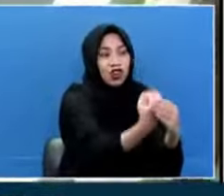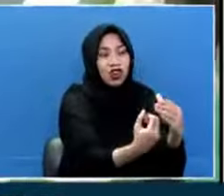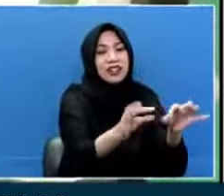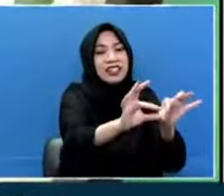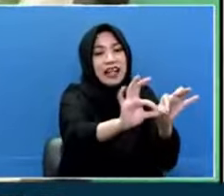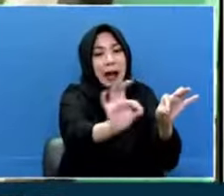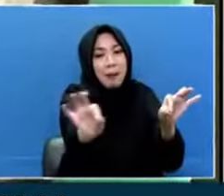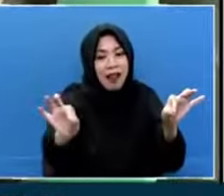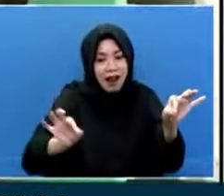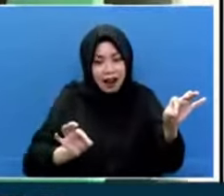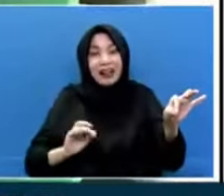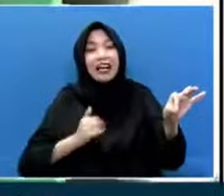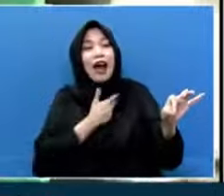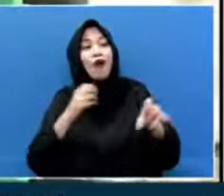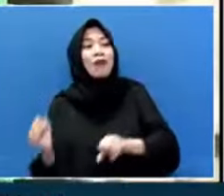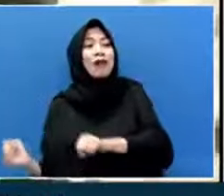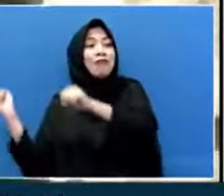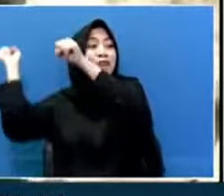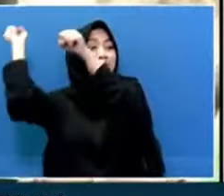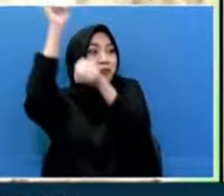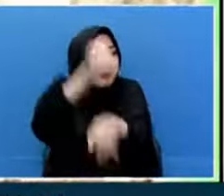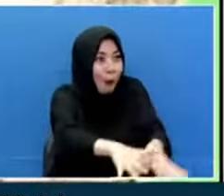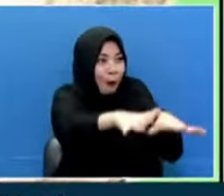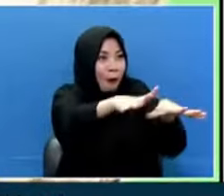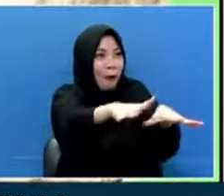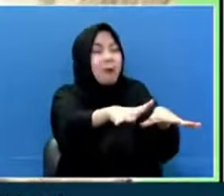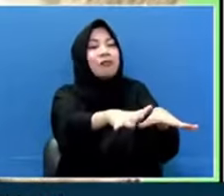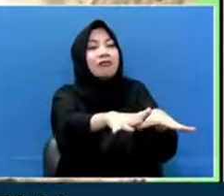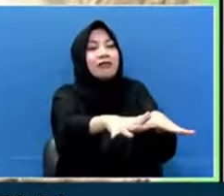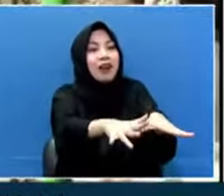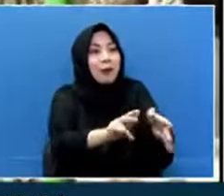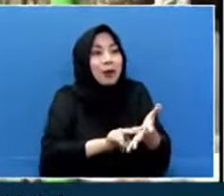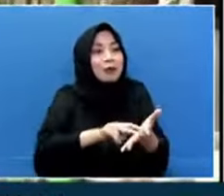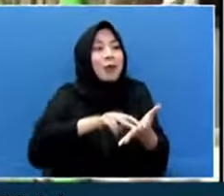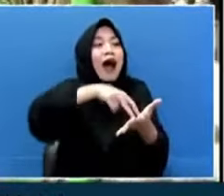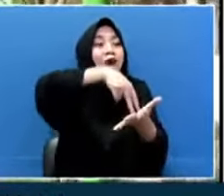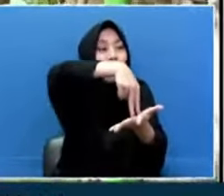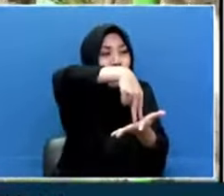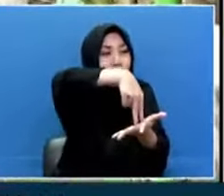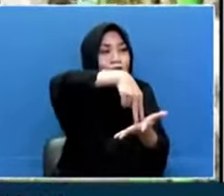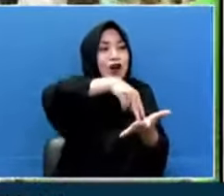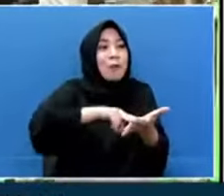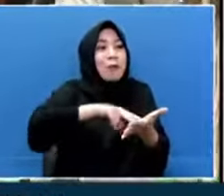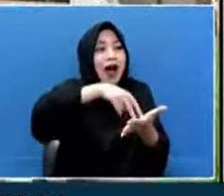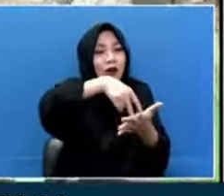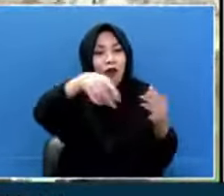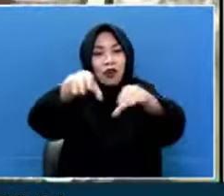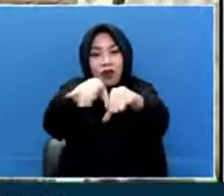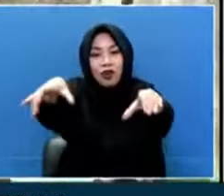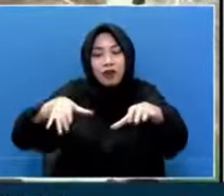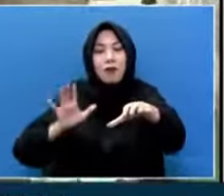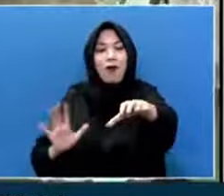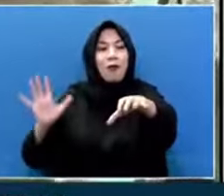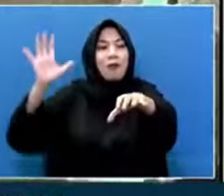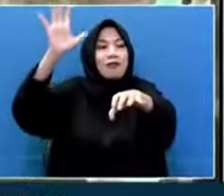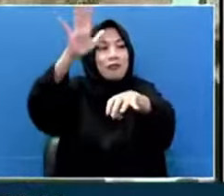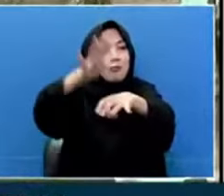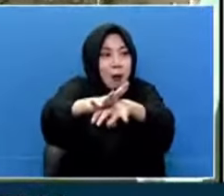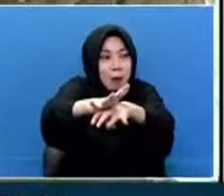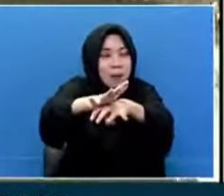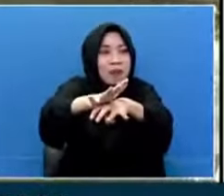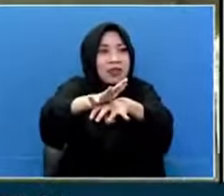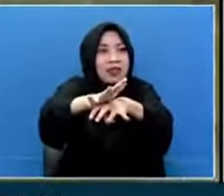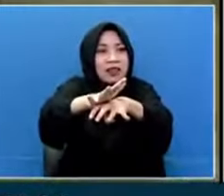memasuki kolam dan saat korban hendak mau ke atas itu